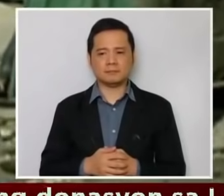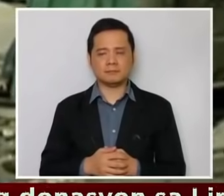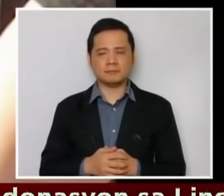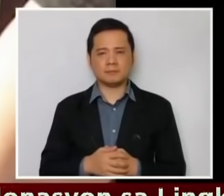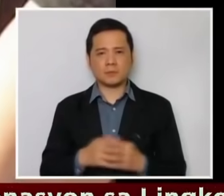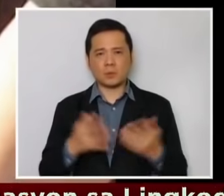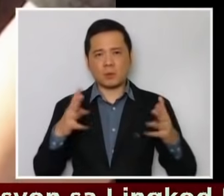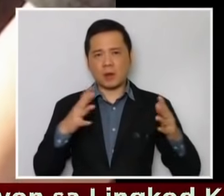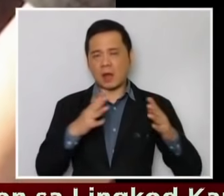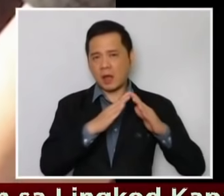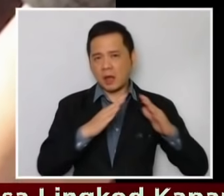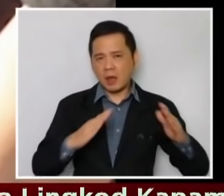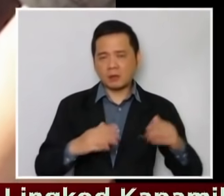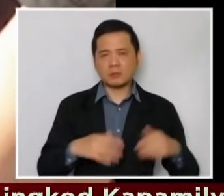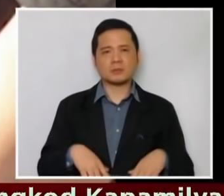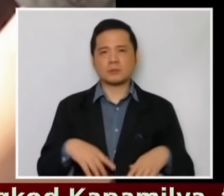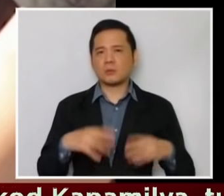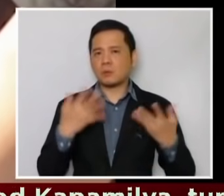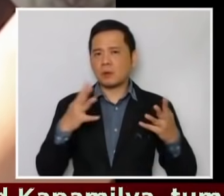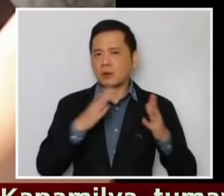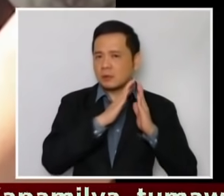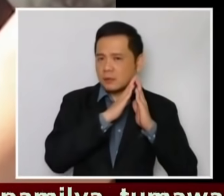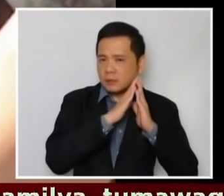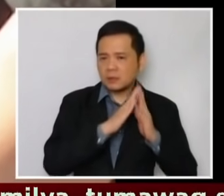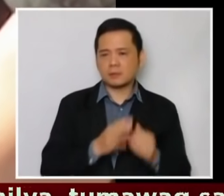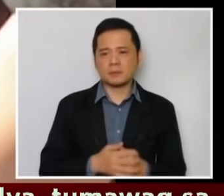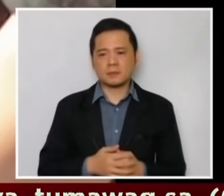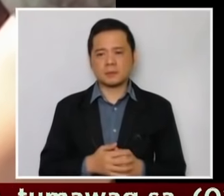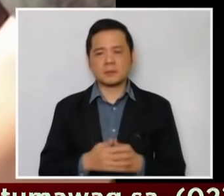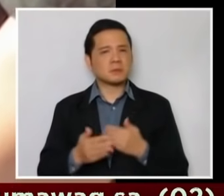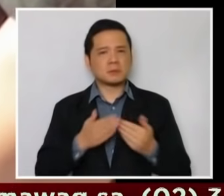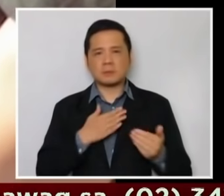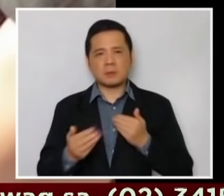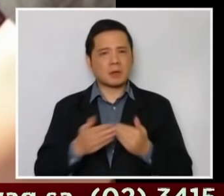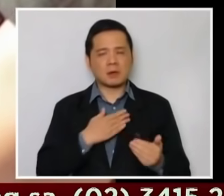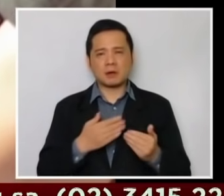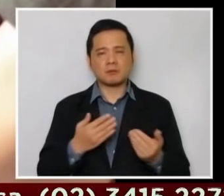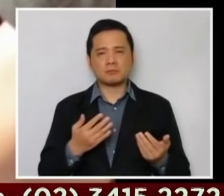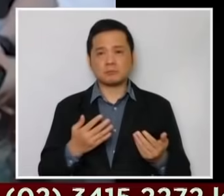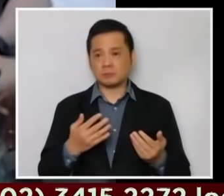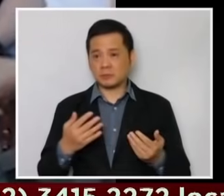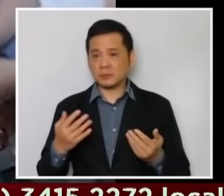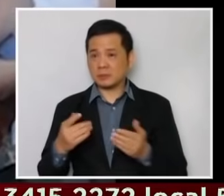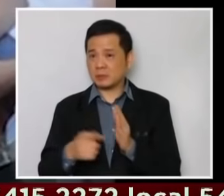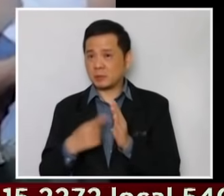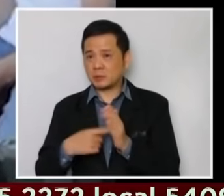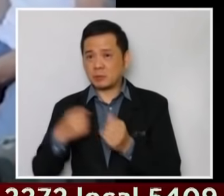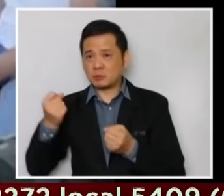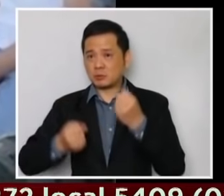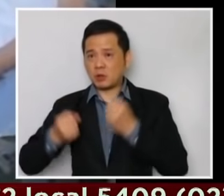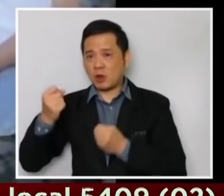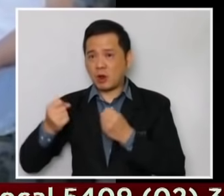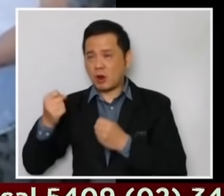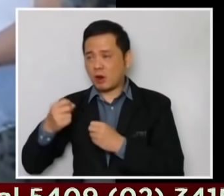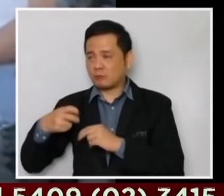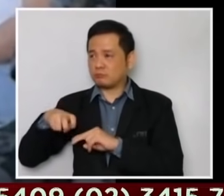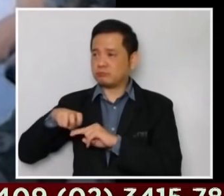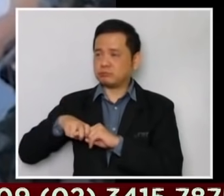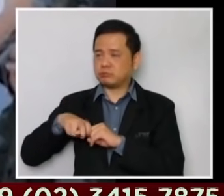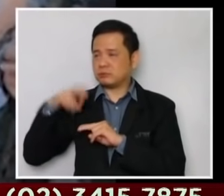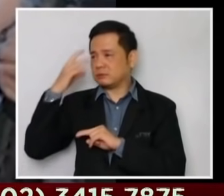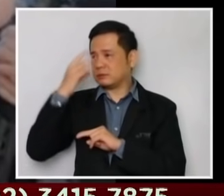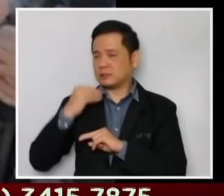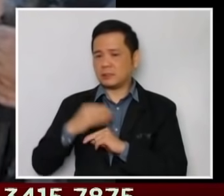makakainan. Tinutulugan din ho namin ay kung ano yung sasakyan naming daladala. Kaya ang tawag mo namin